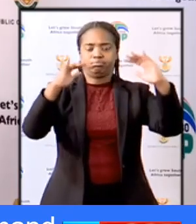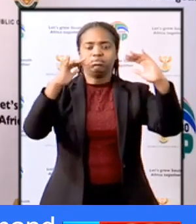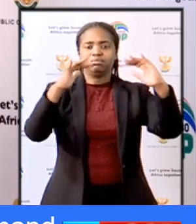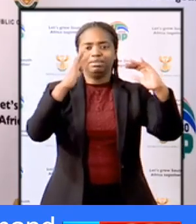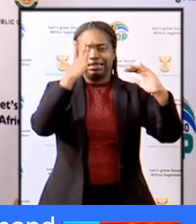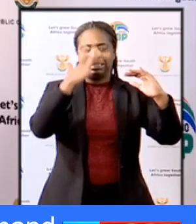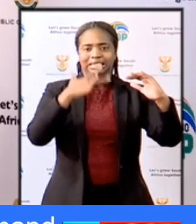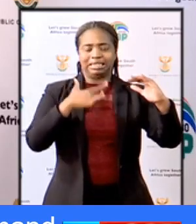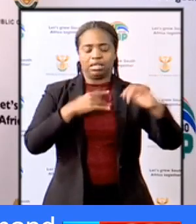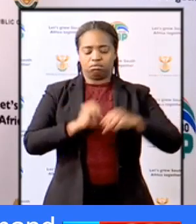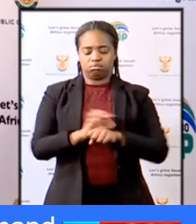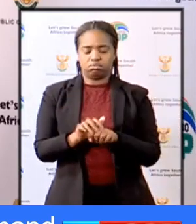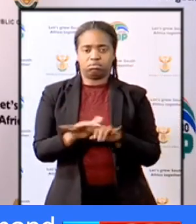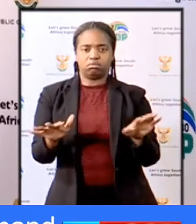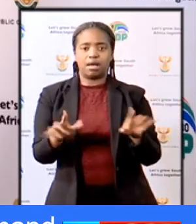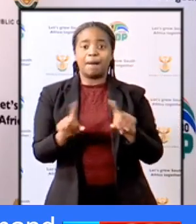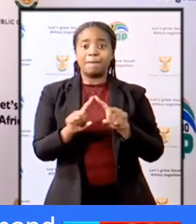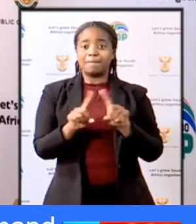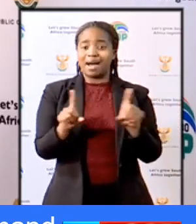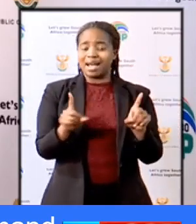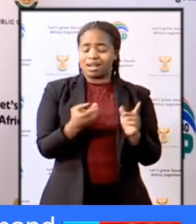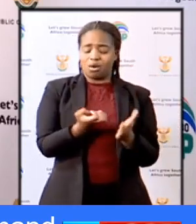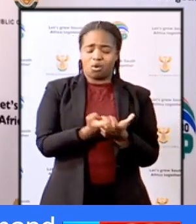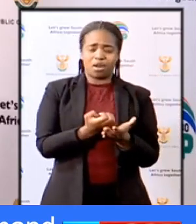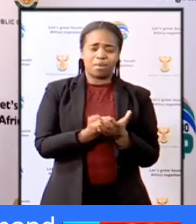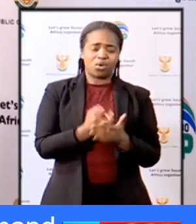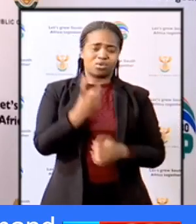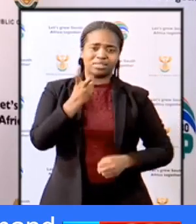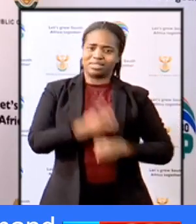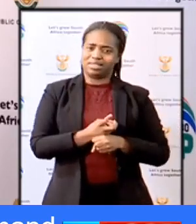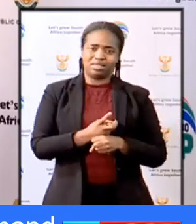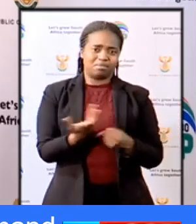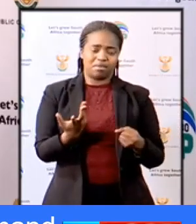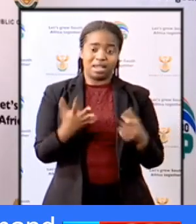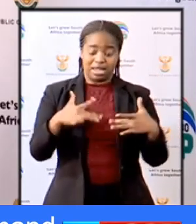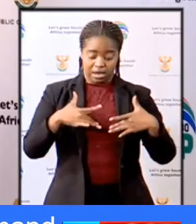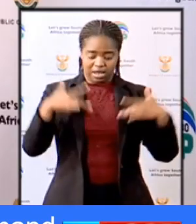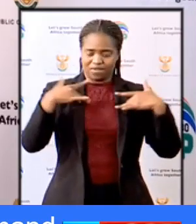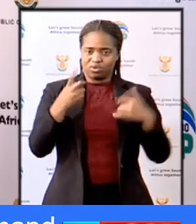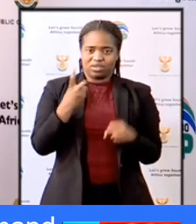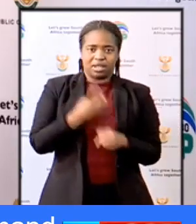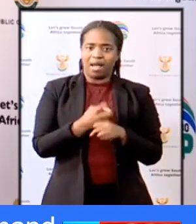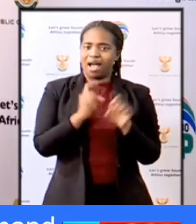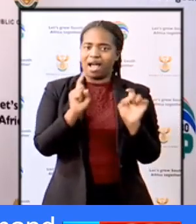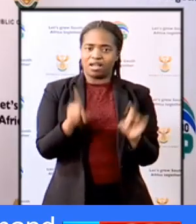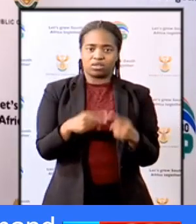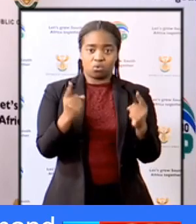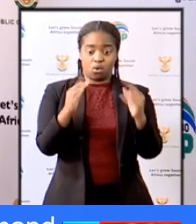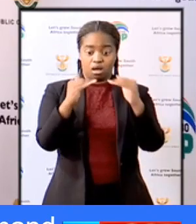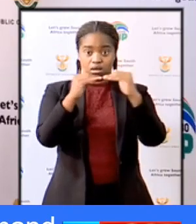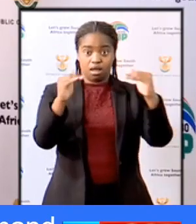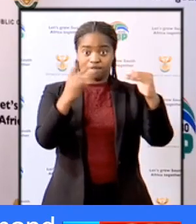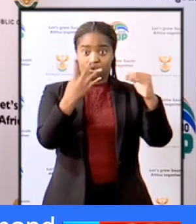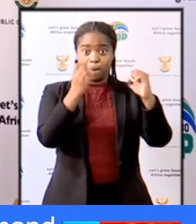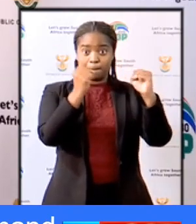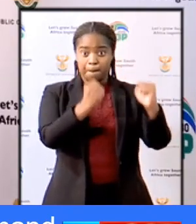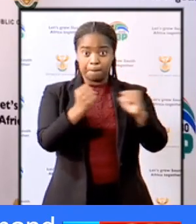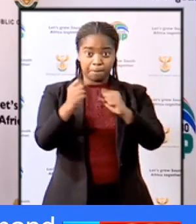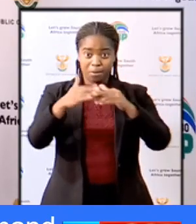isimo sethu sinzima, isimo somnotho nesimo sempilo. Ngakho ke ke kwafanele